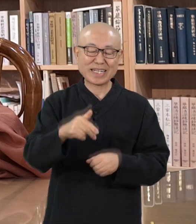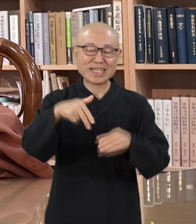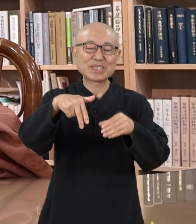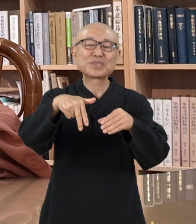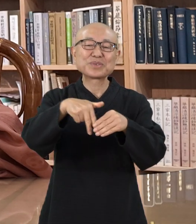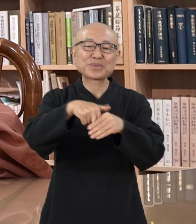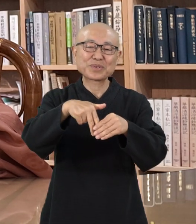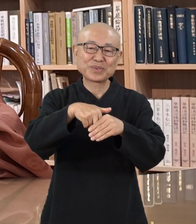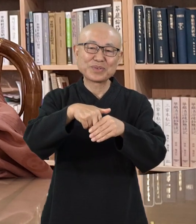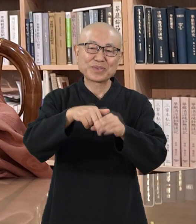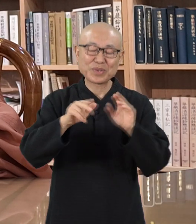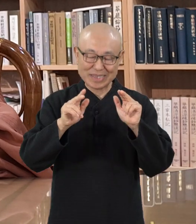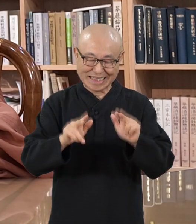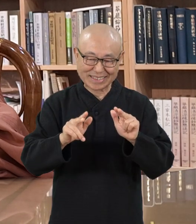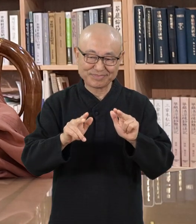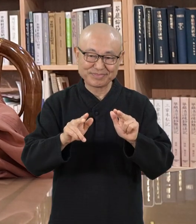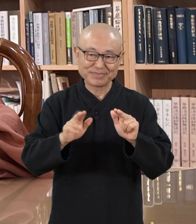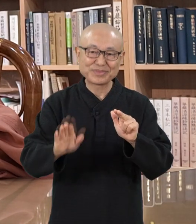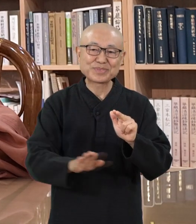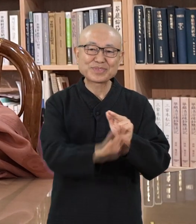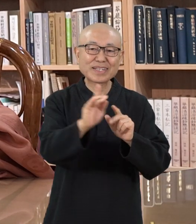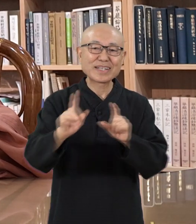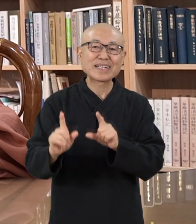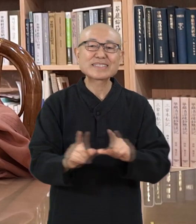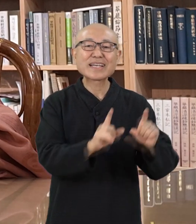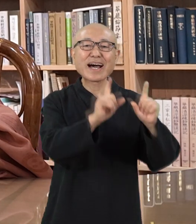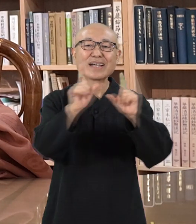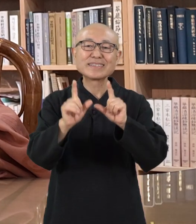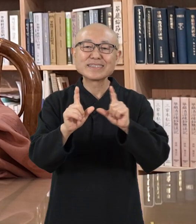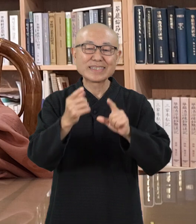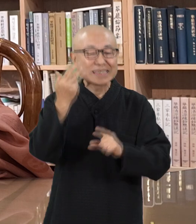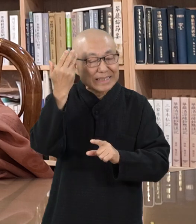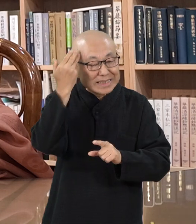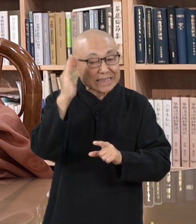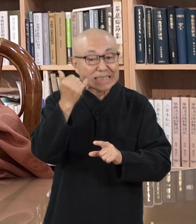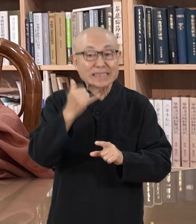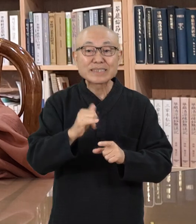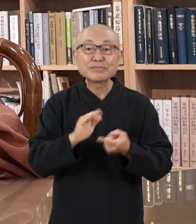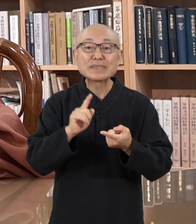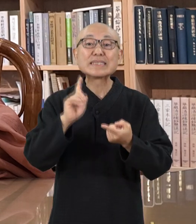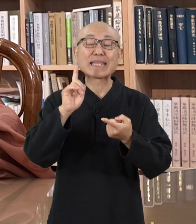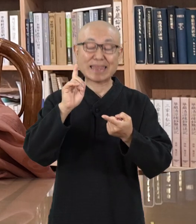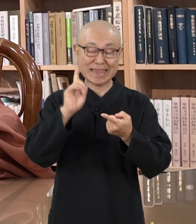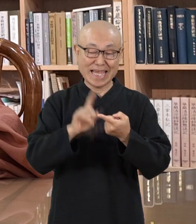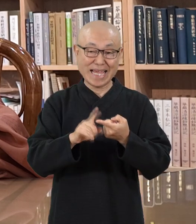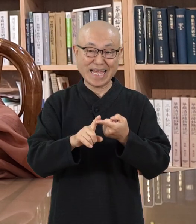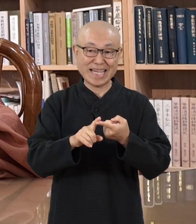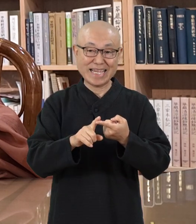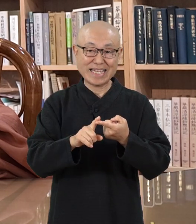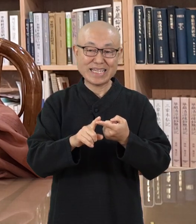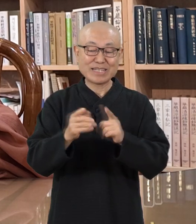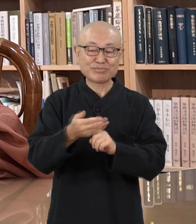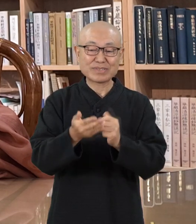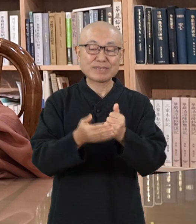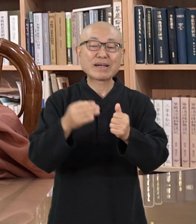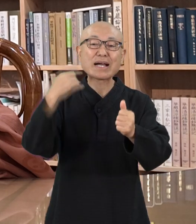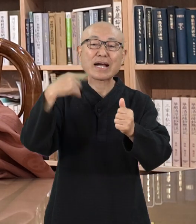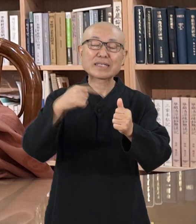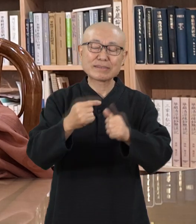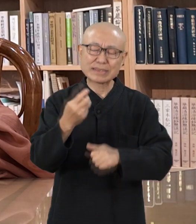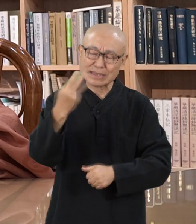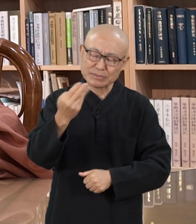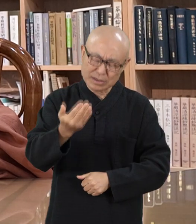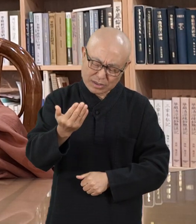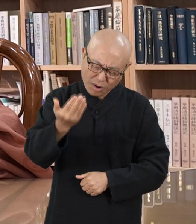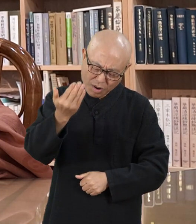하는 것, 또 이 시대를 살아가는 지성이라고 하는 것이 그 시대에 부처님 가르침 한 3000년